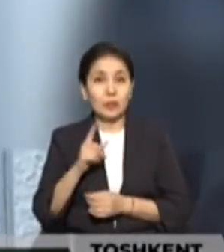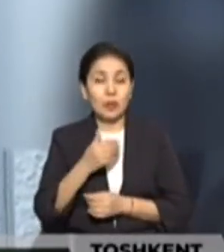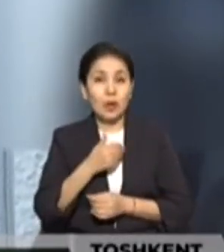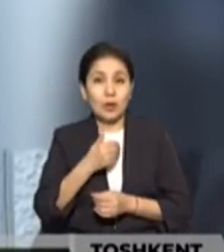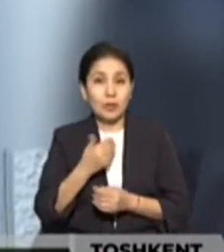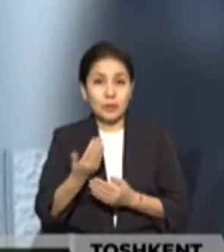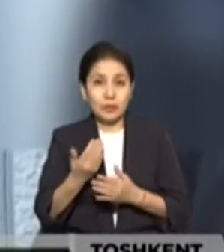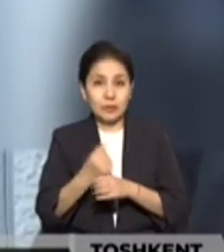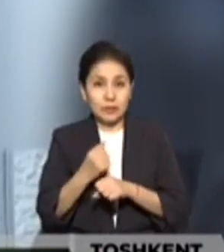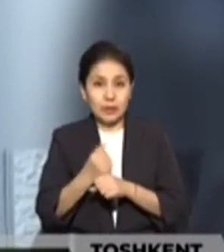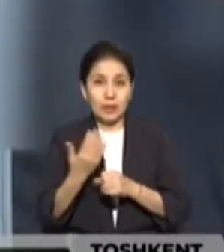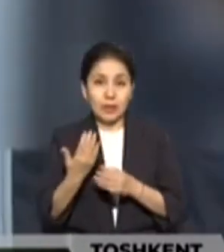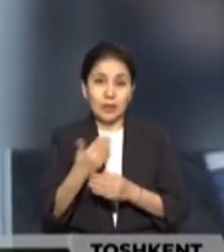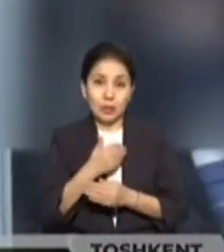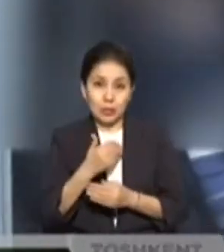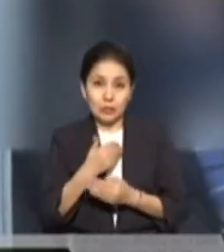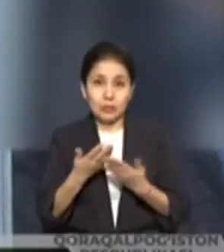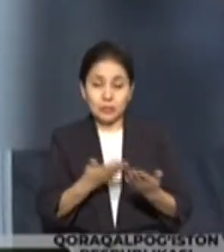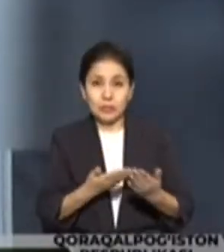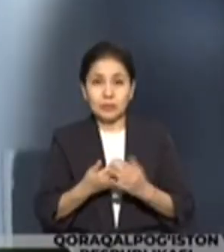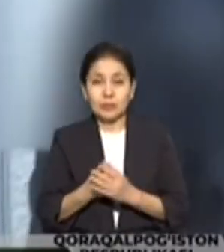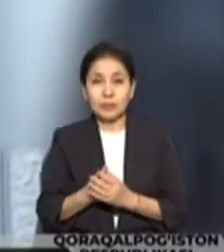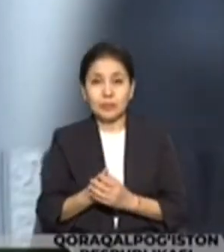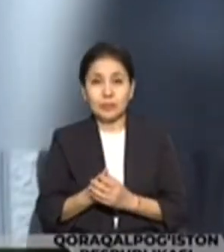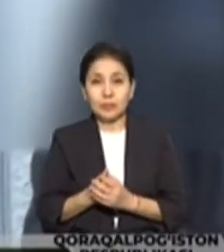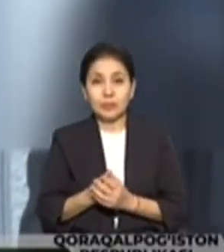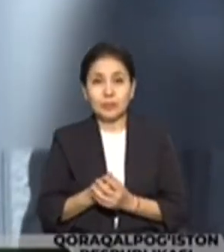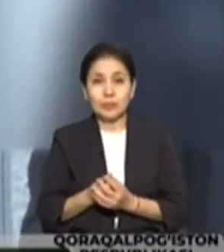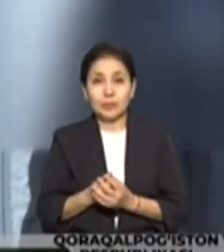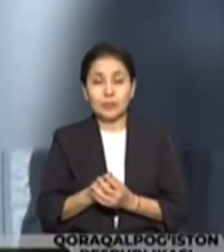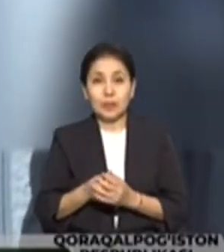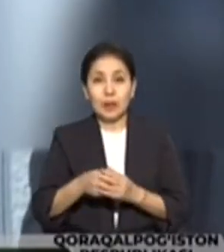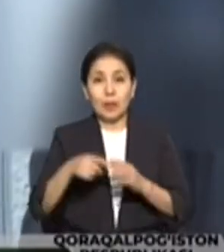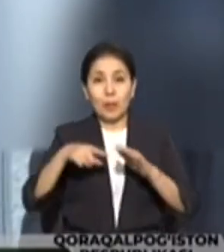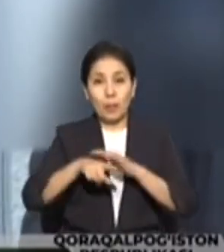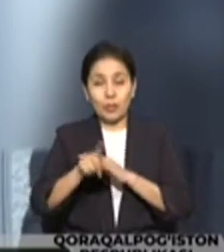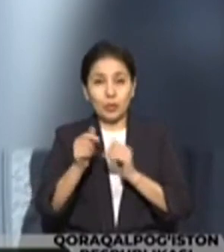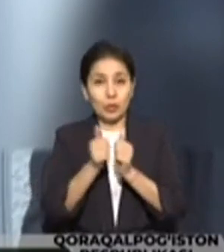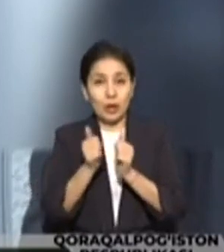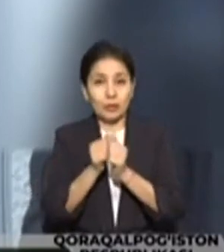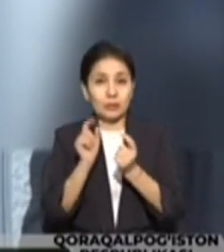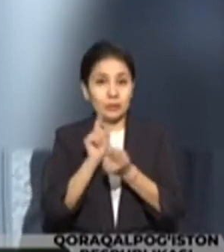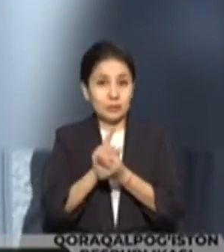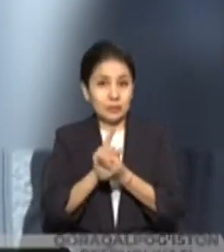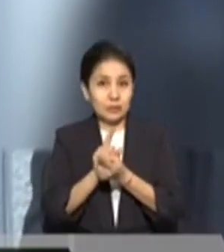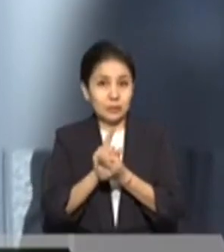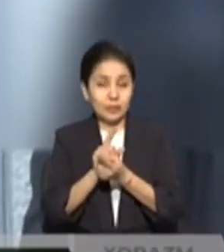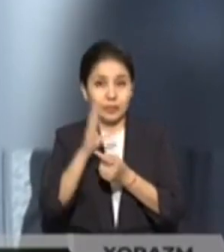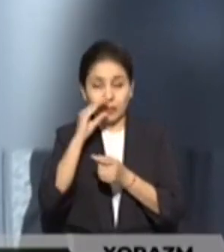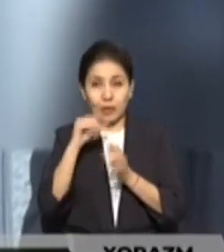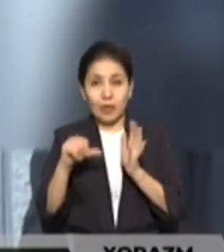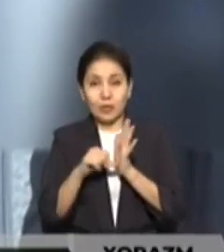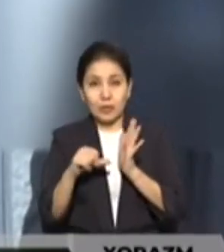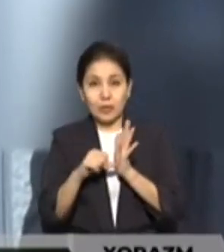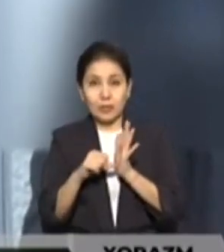dedi. Mana uçraştı dedi. Şu maksim yana Büyük İpek Yolu metrosu olduğu gibi çakırdı. Şetke keç konu. Soğut oldular